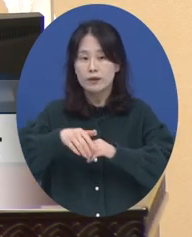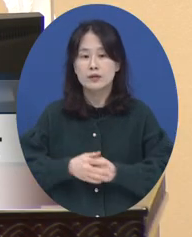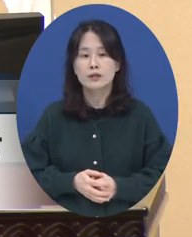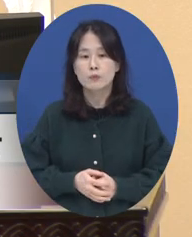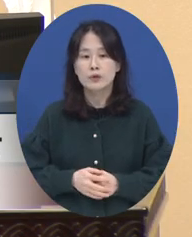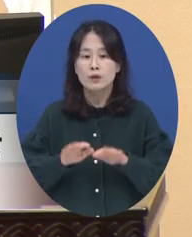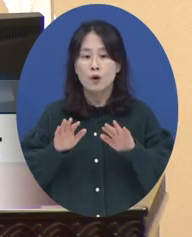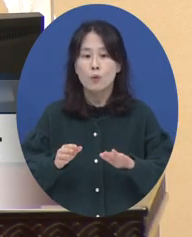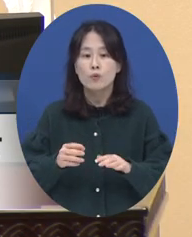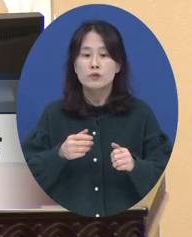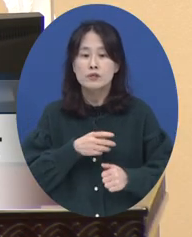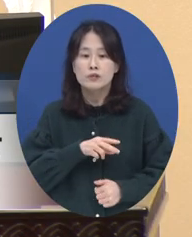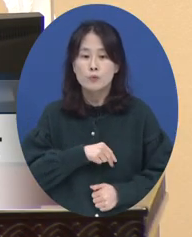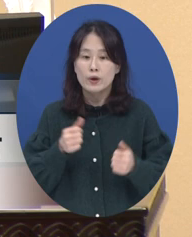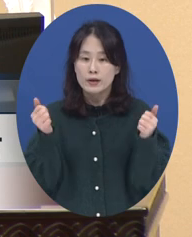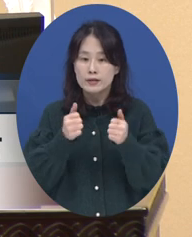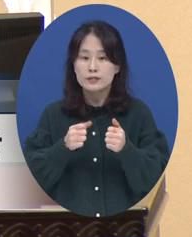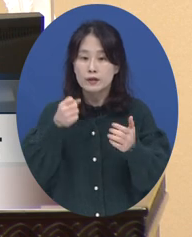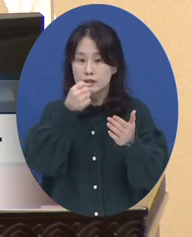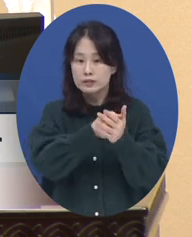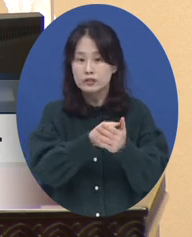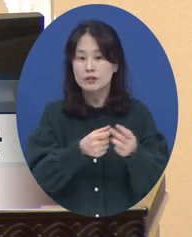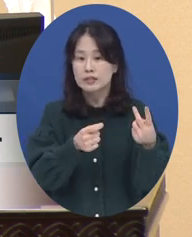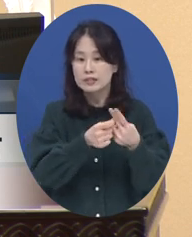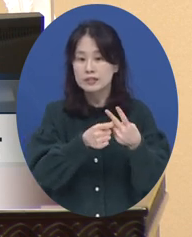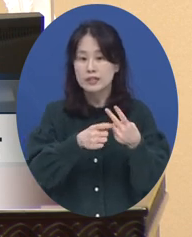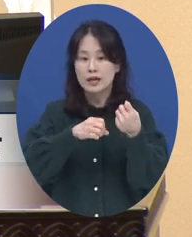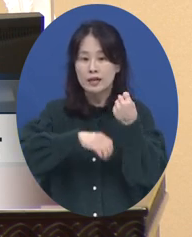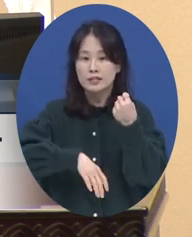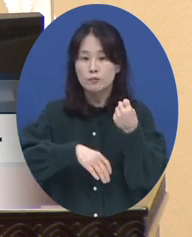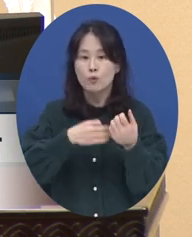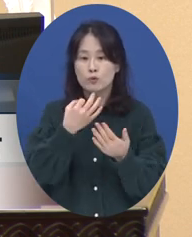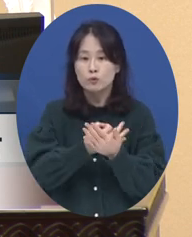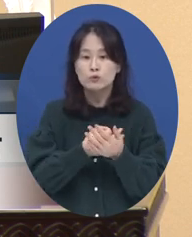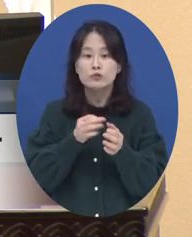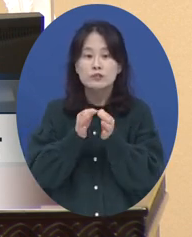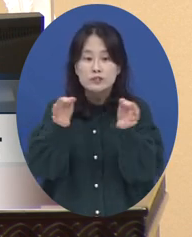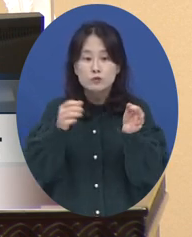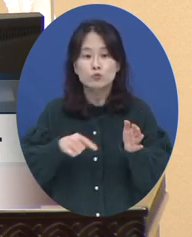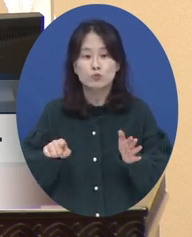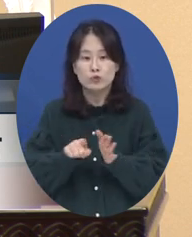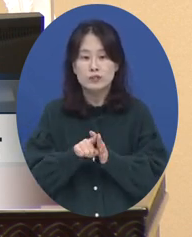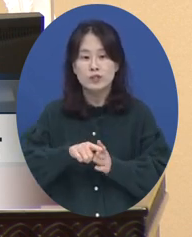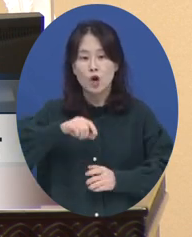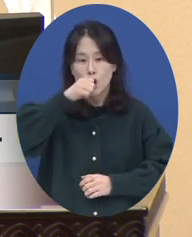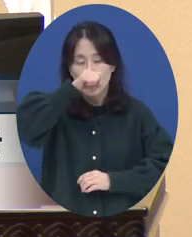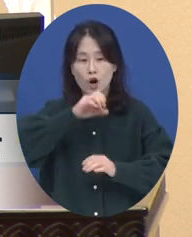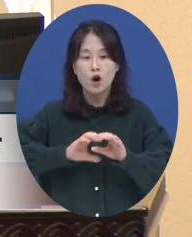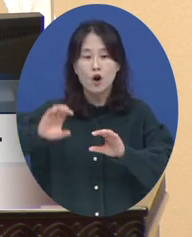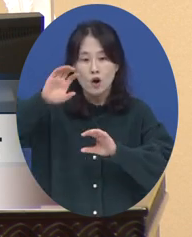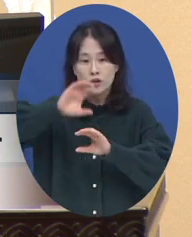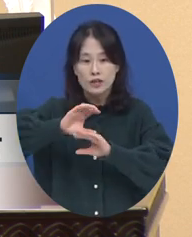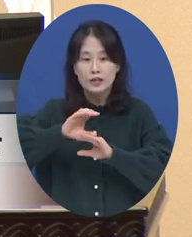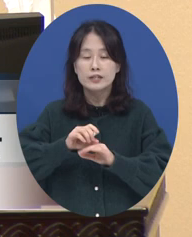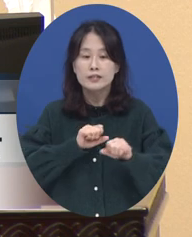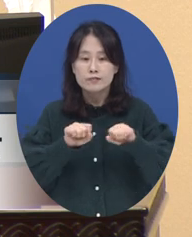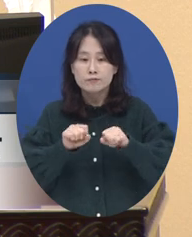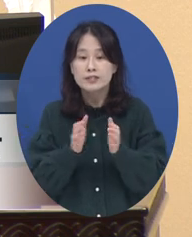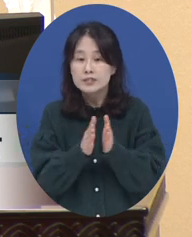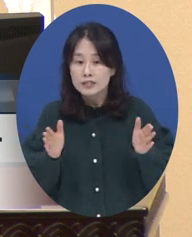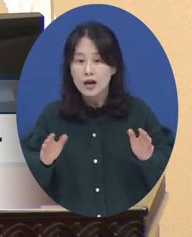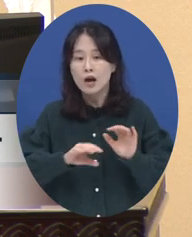오늘 도 위에서 의결한 제 2차 재난 기본소득 지금 을 위한 추경 예산 안 의 지평으로